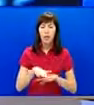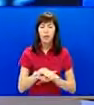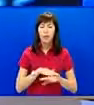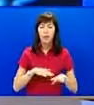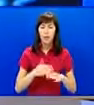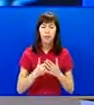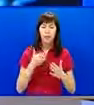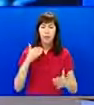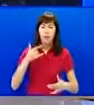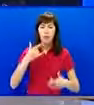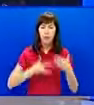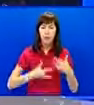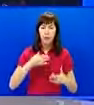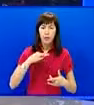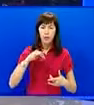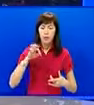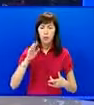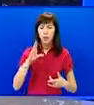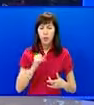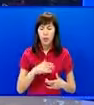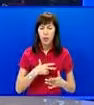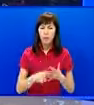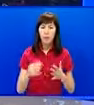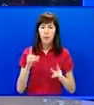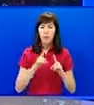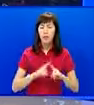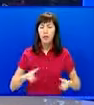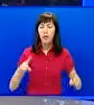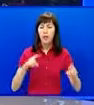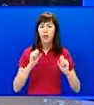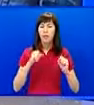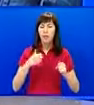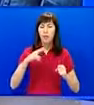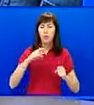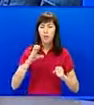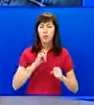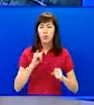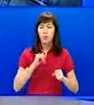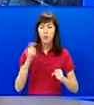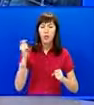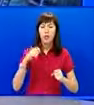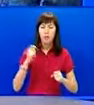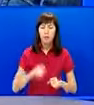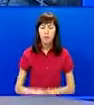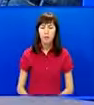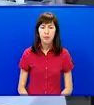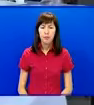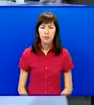перед бывшим кинотеатром имени Сакина Сейфуллина. Купить необычные изделия можно в пятницу, субботу и воскресенье.